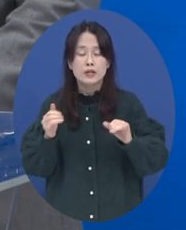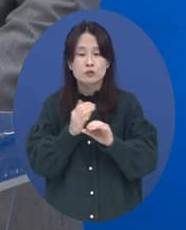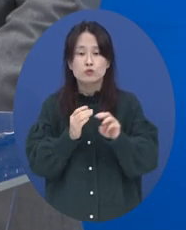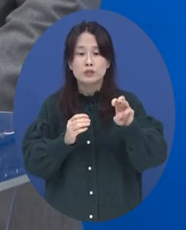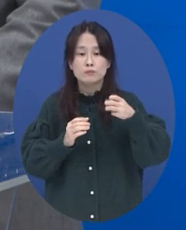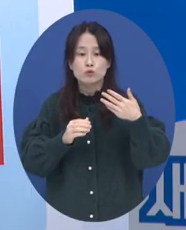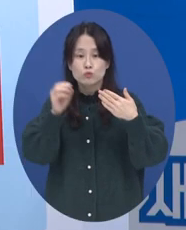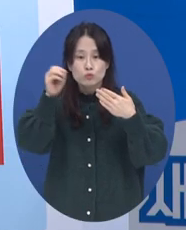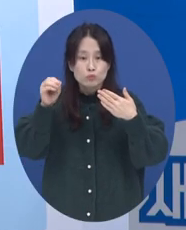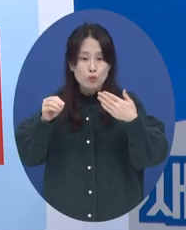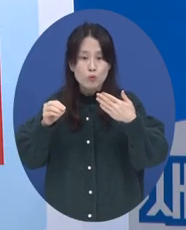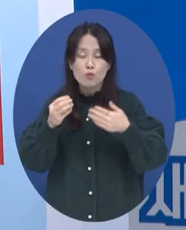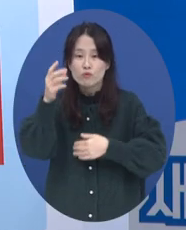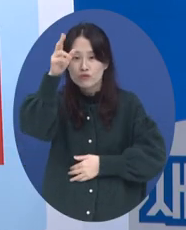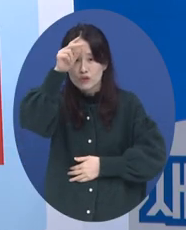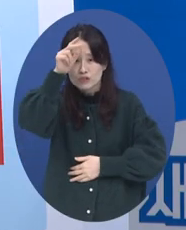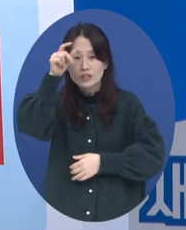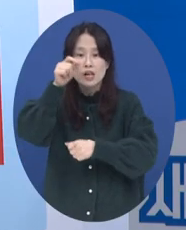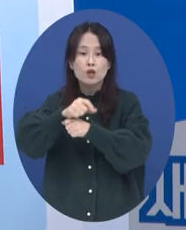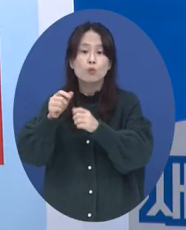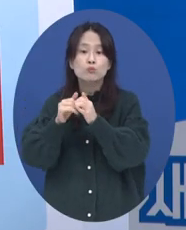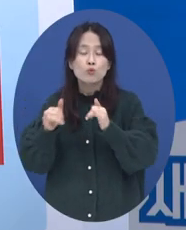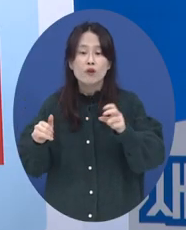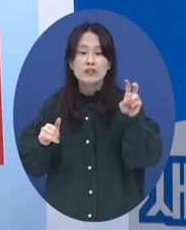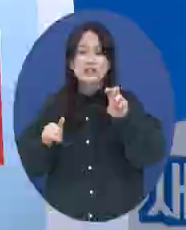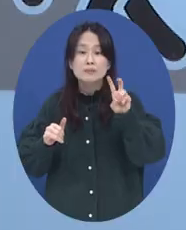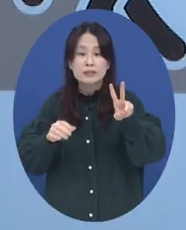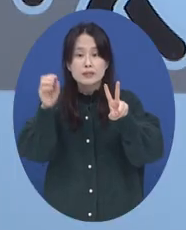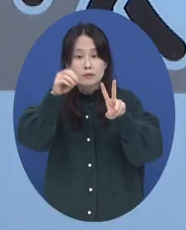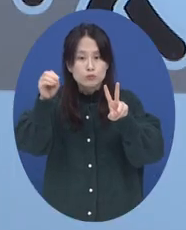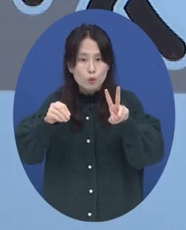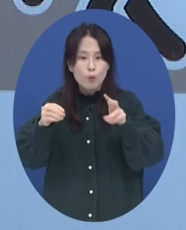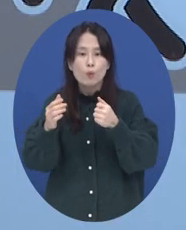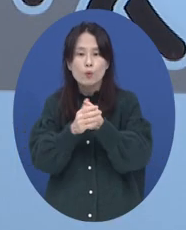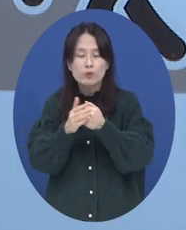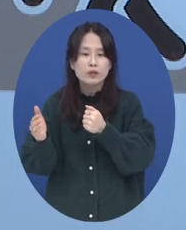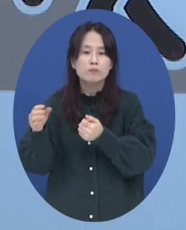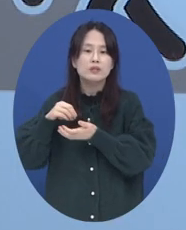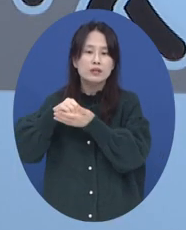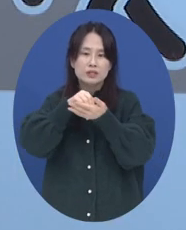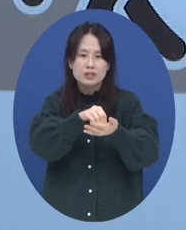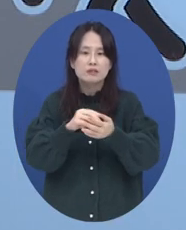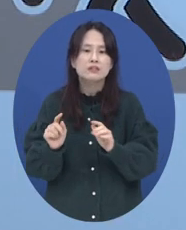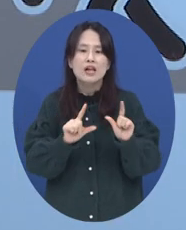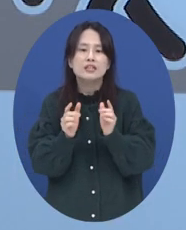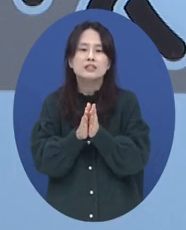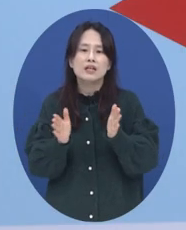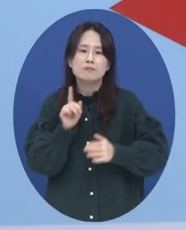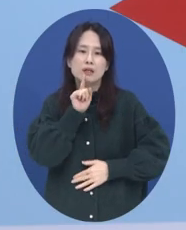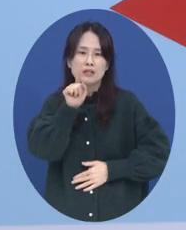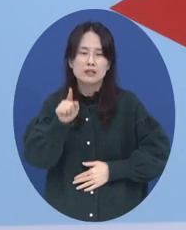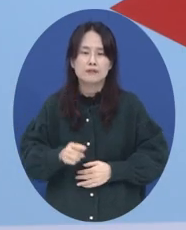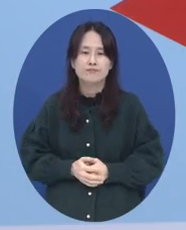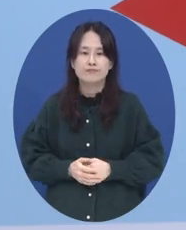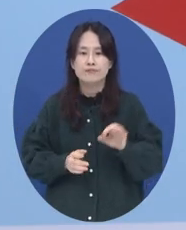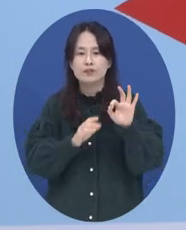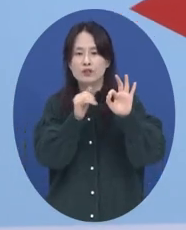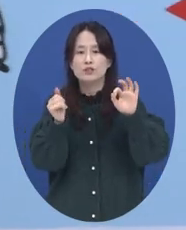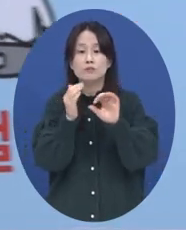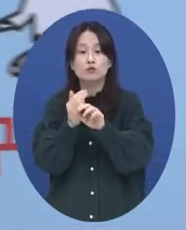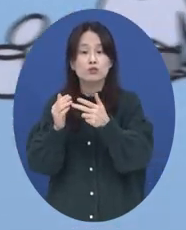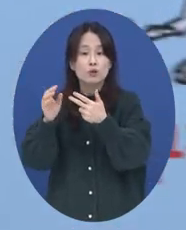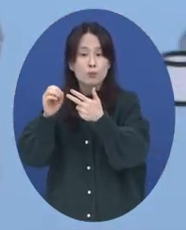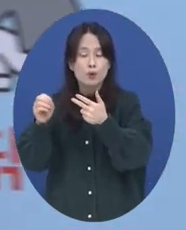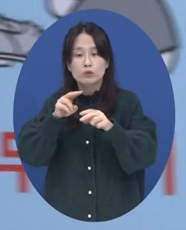응답자의 39%는 경찰, 22%는 공무원에 의해 입소했다고 답했습니다. 10명